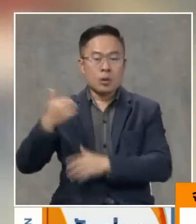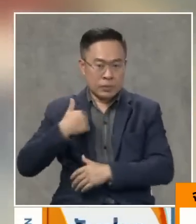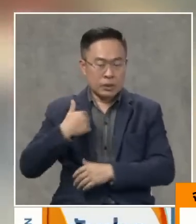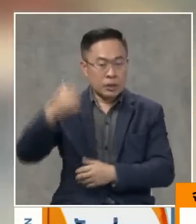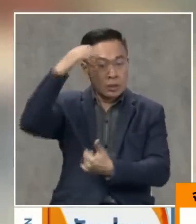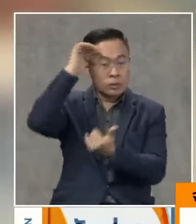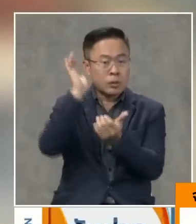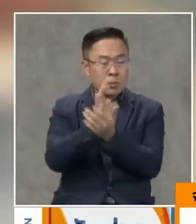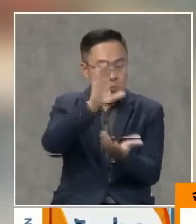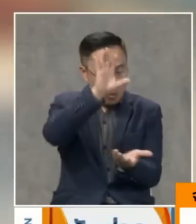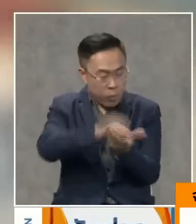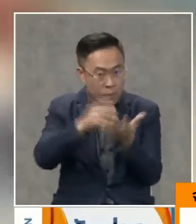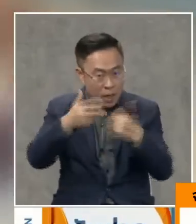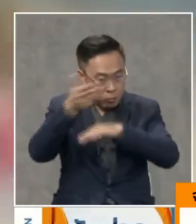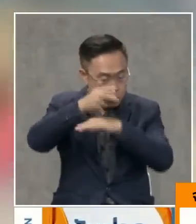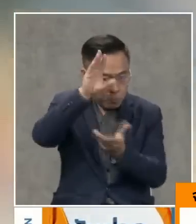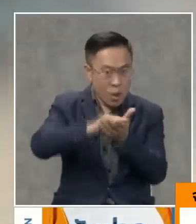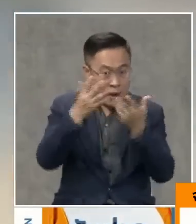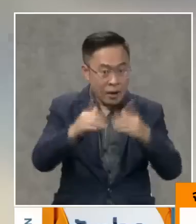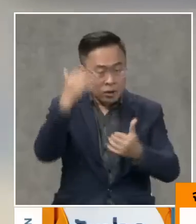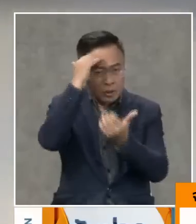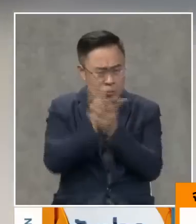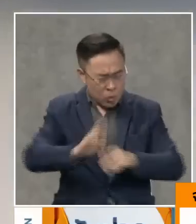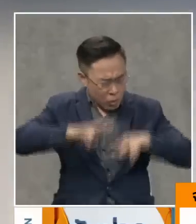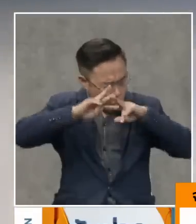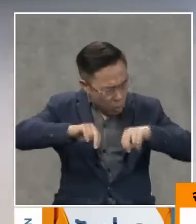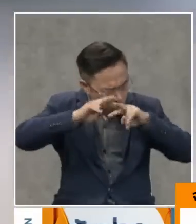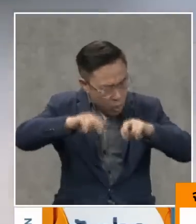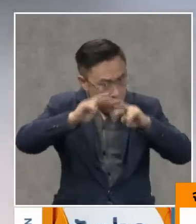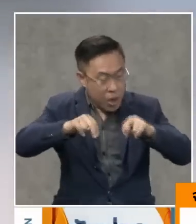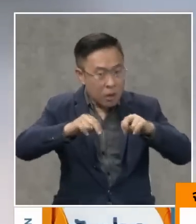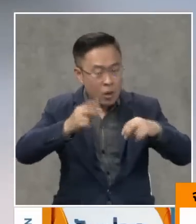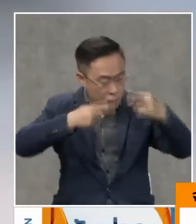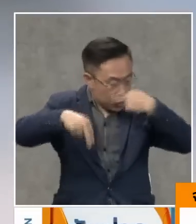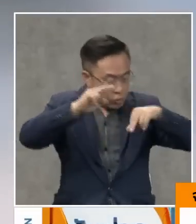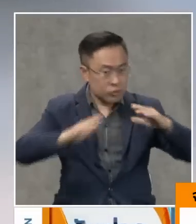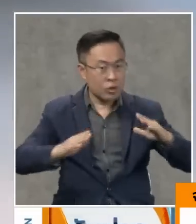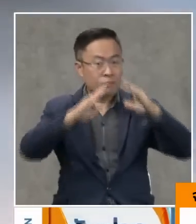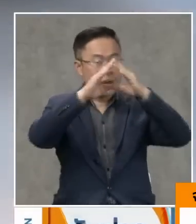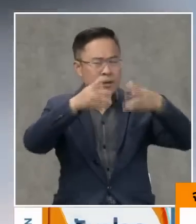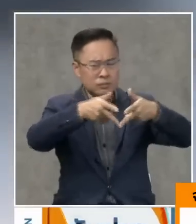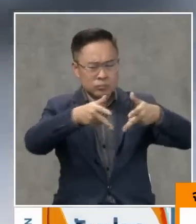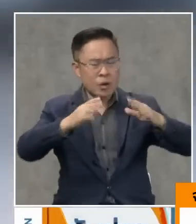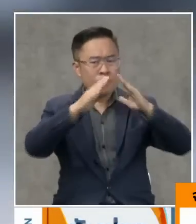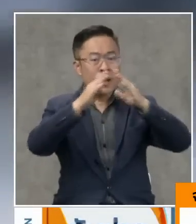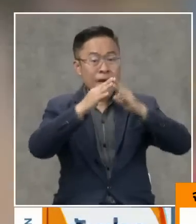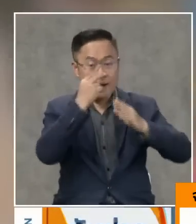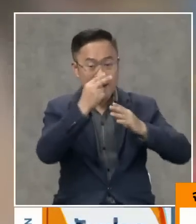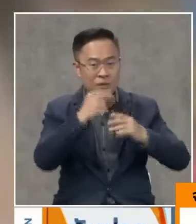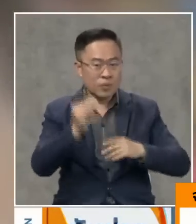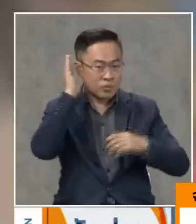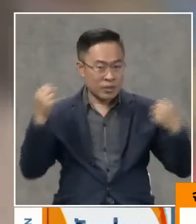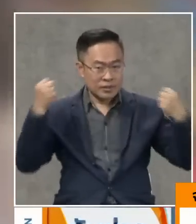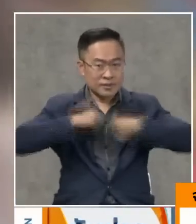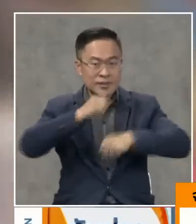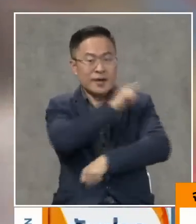ได้มีการนิ่งนอนใจนะคะพอหลังเกิดเรื่องลงพื้นที่ตรวจสอบเลยค่ะในคลิปจะเห็นว่าเป็นชายสวมเสื้อสีข